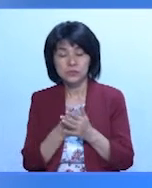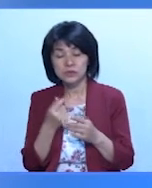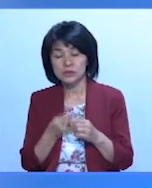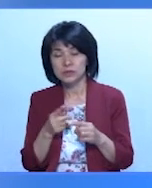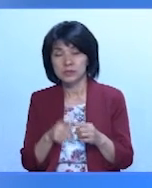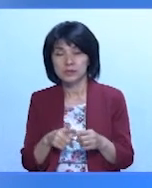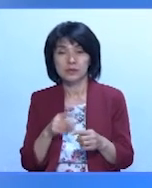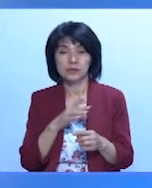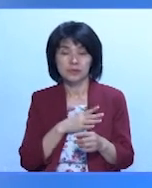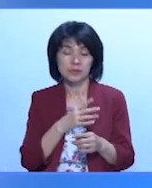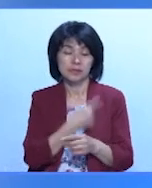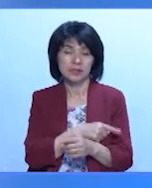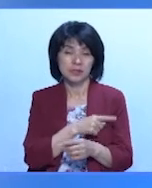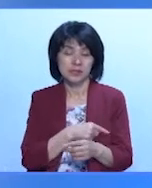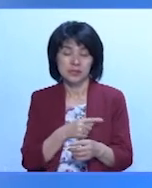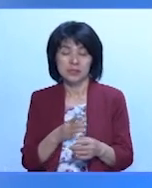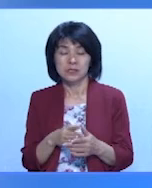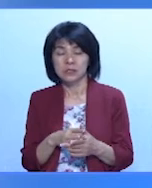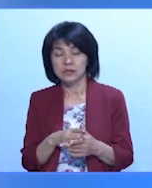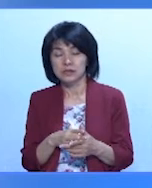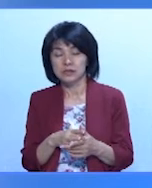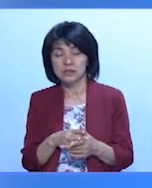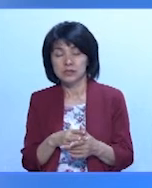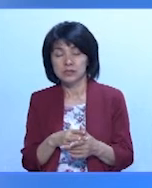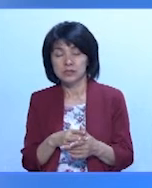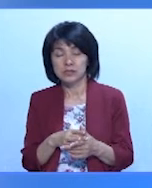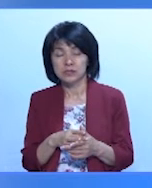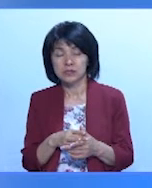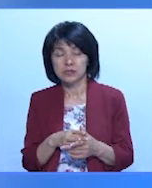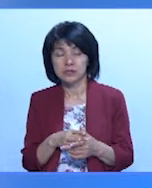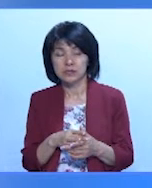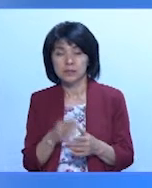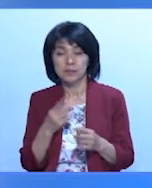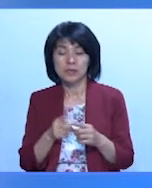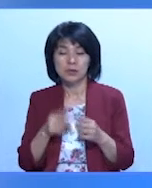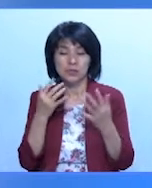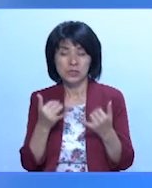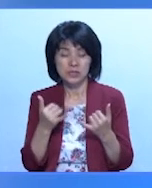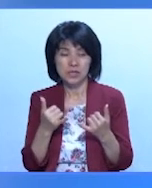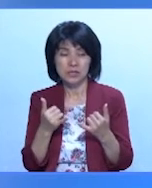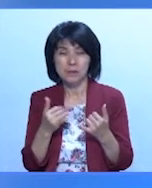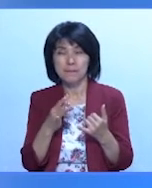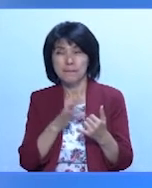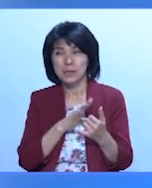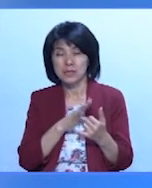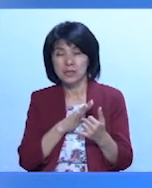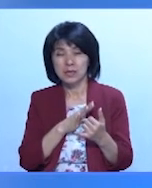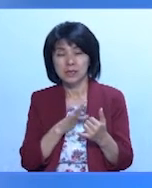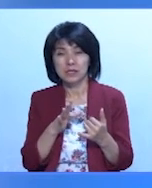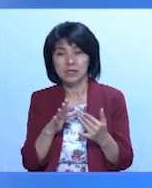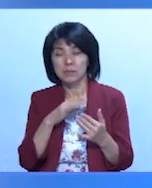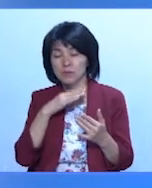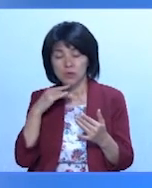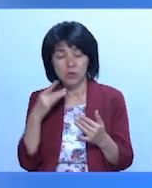медициналық әлеуметтік ұйымдар орналасқан болатын. Қазіргі уақытта нысанда қалпына келтіру жұмыстары жүргізіліп жатыр. Бұл мақсатқа қалалық